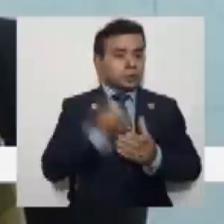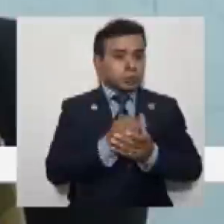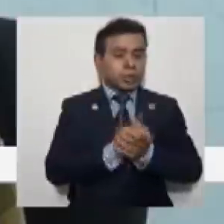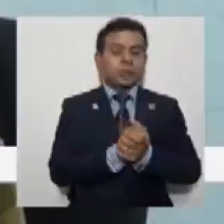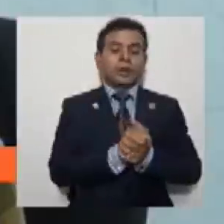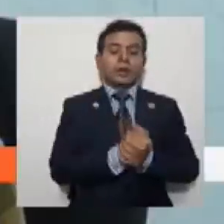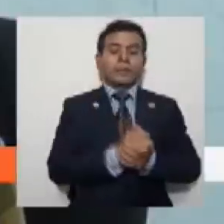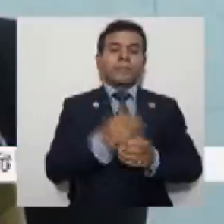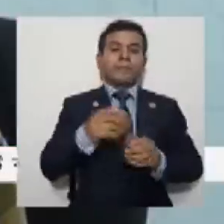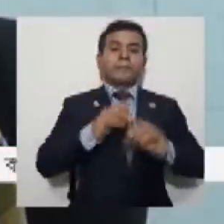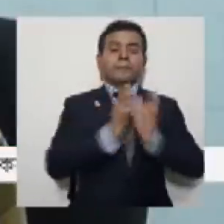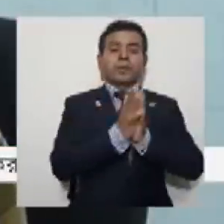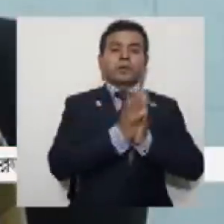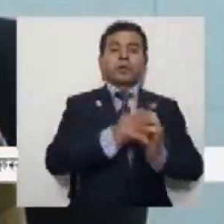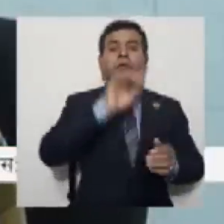আক্রান্ত ব্যক্তি পাওয়া গেছে